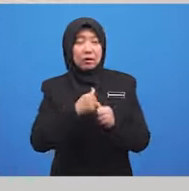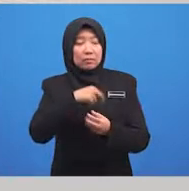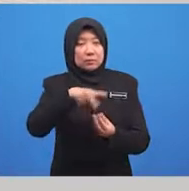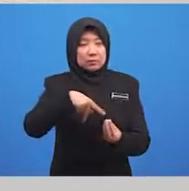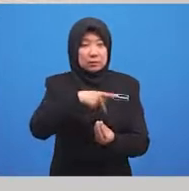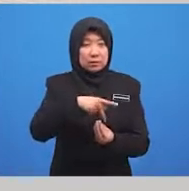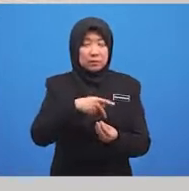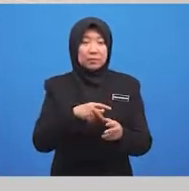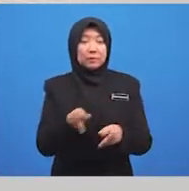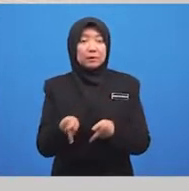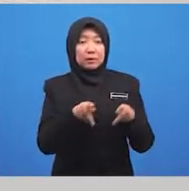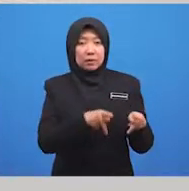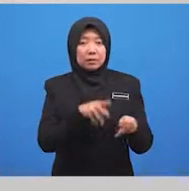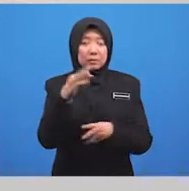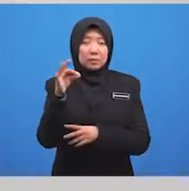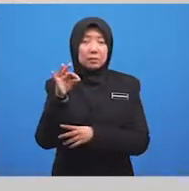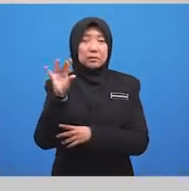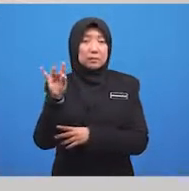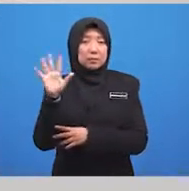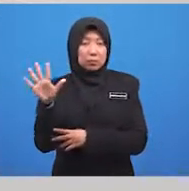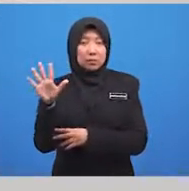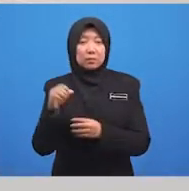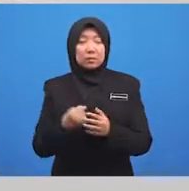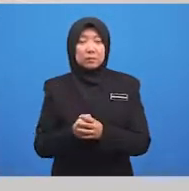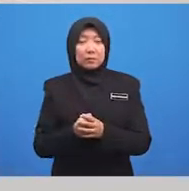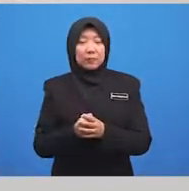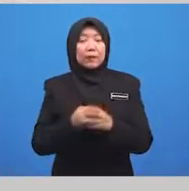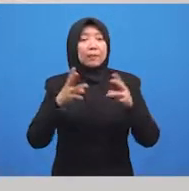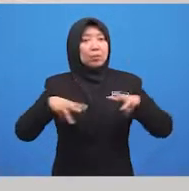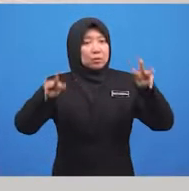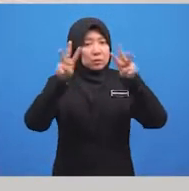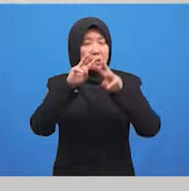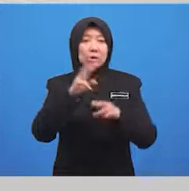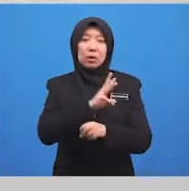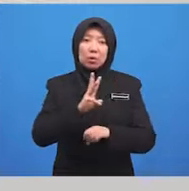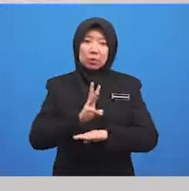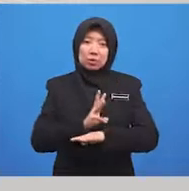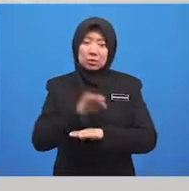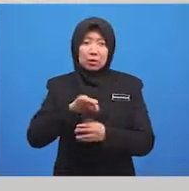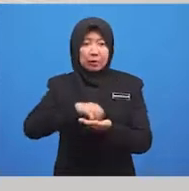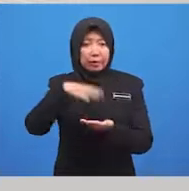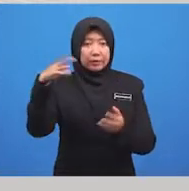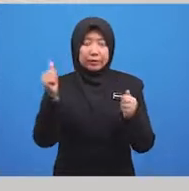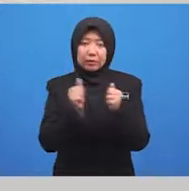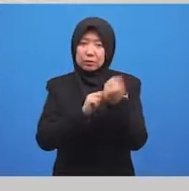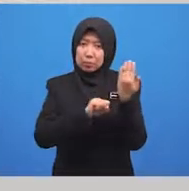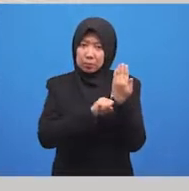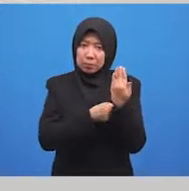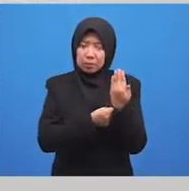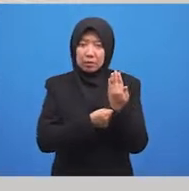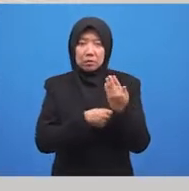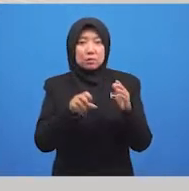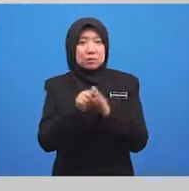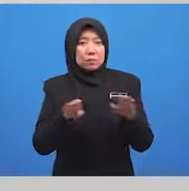1974, Pindaan 1985, ia mewartakan kawasan yang kaya dengan sumber